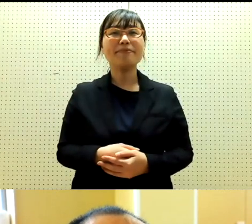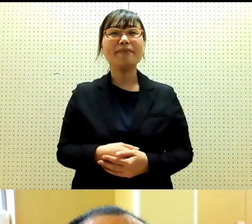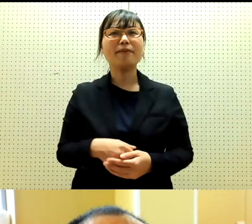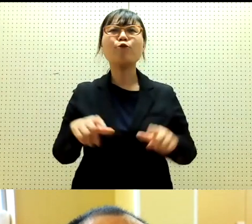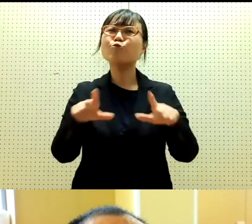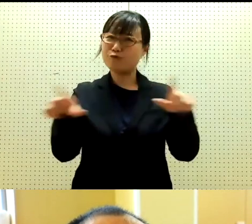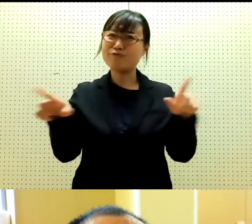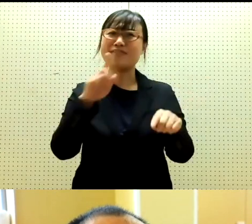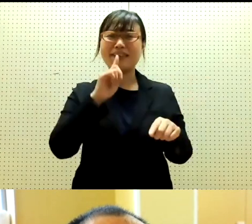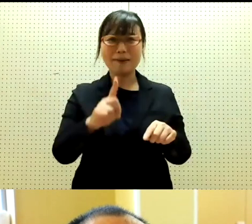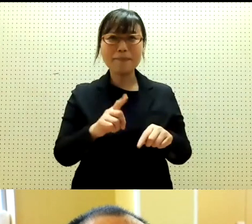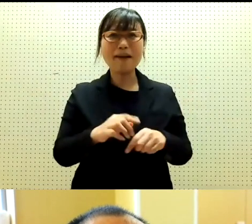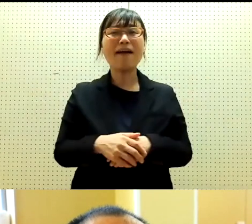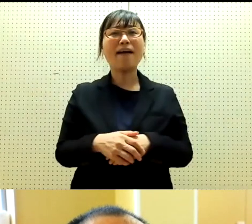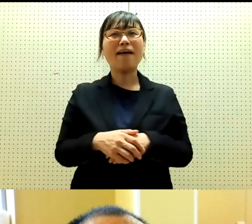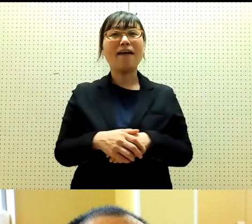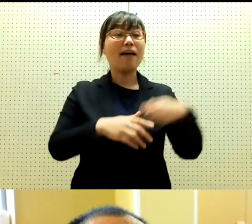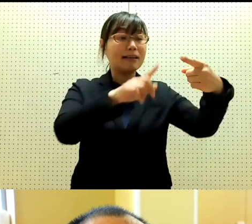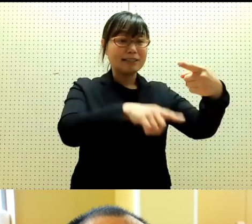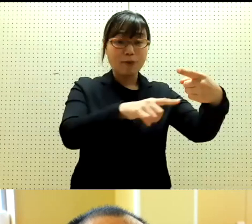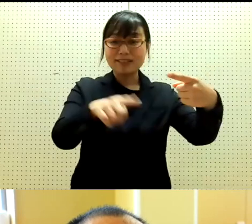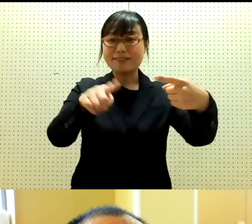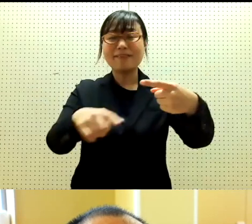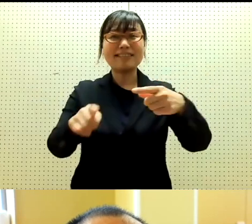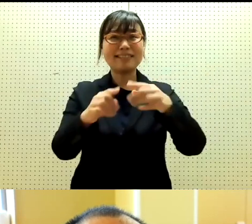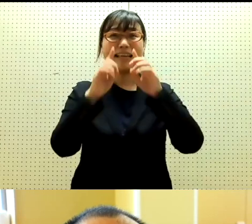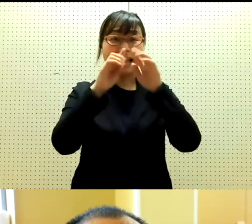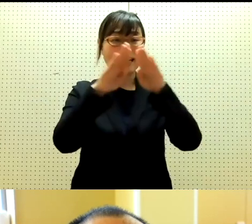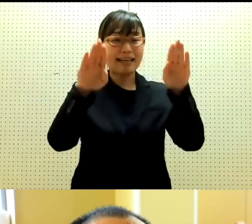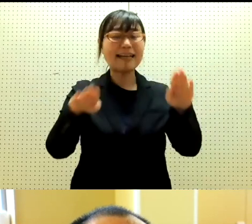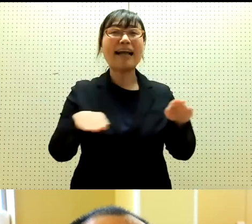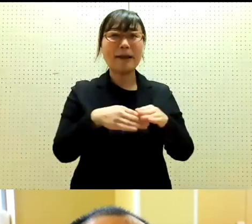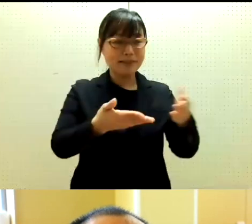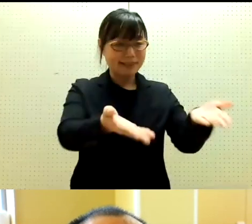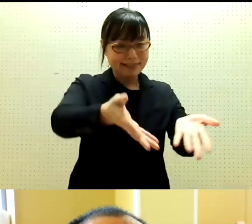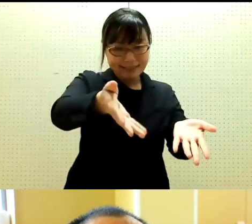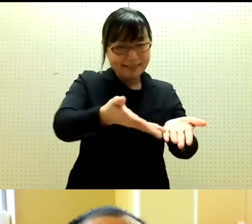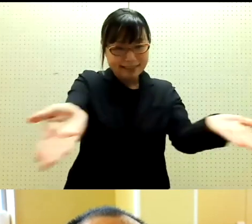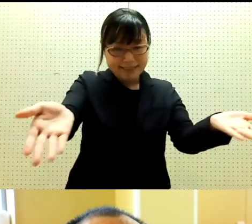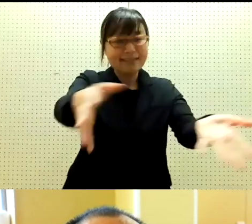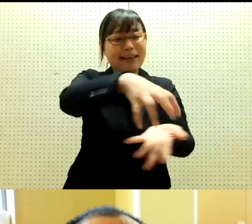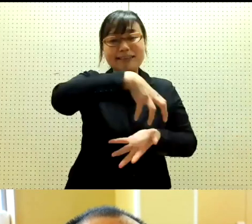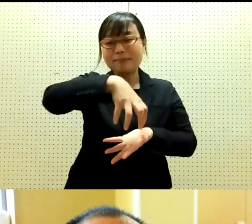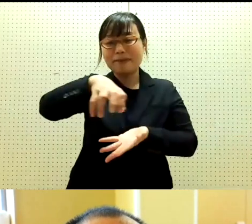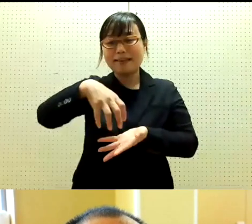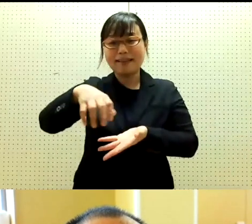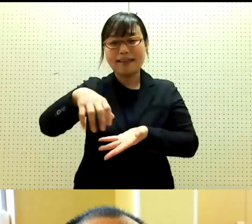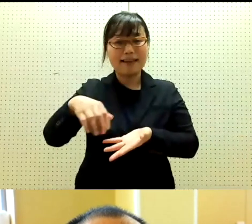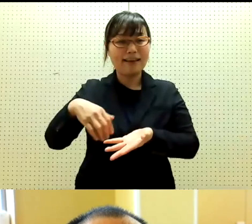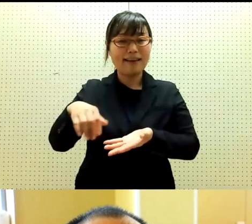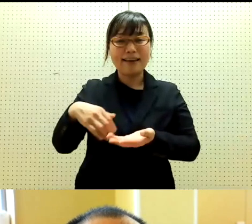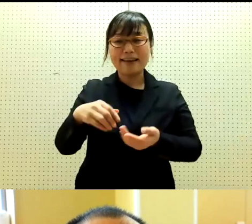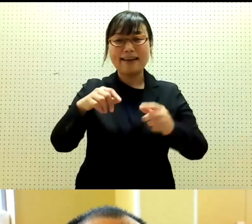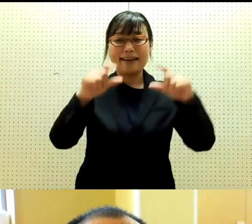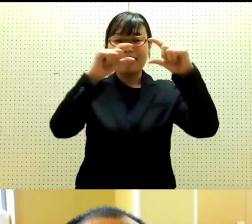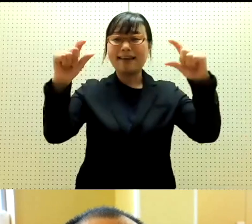ですね、一人一人こう紙に書いてもらったやつを正の字書いて集計して、でなんかこう紙でこうグラフ